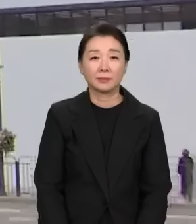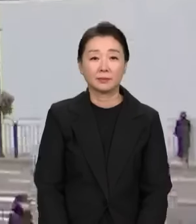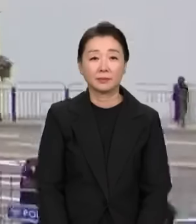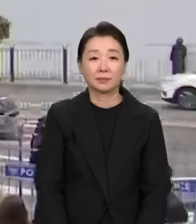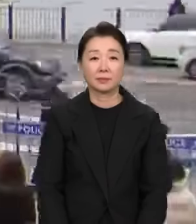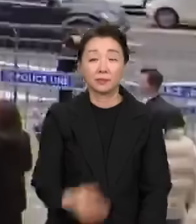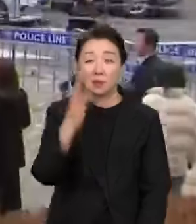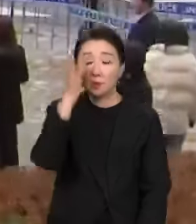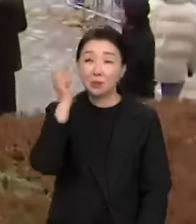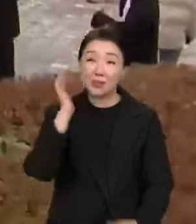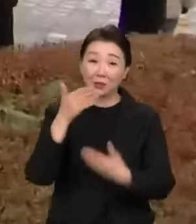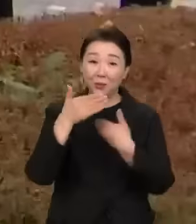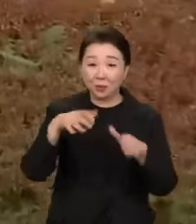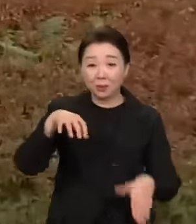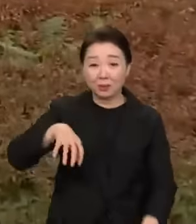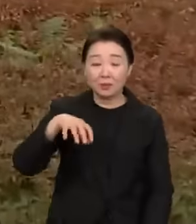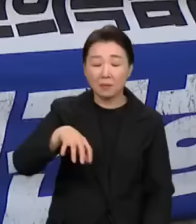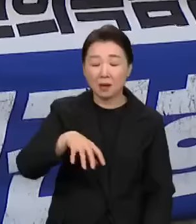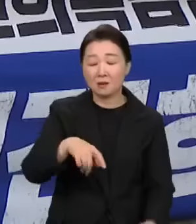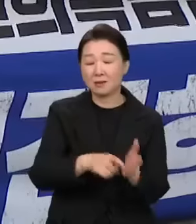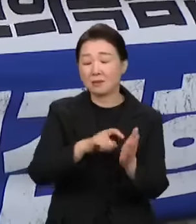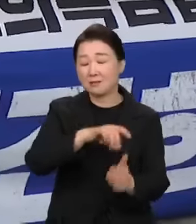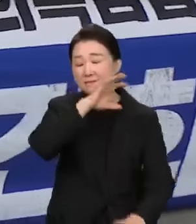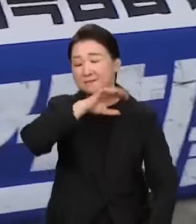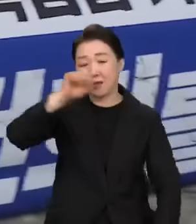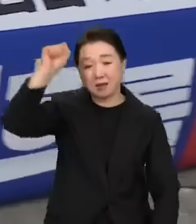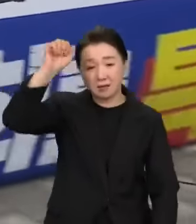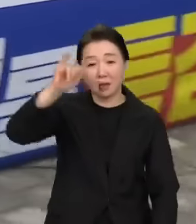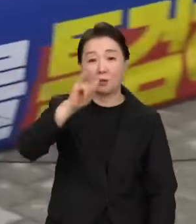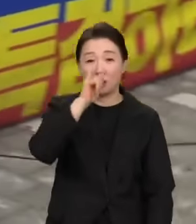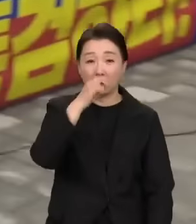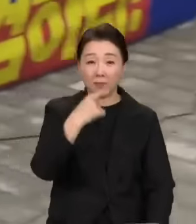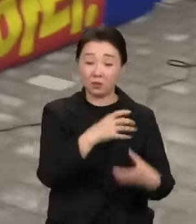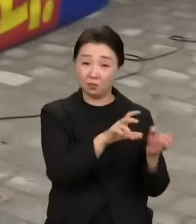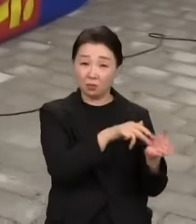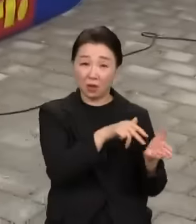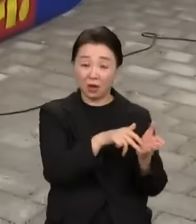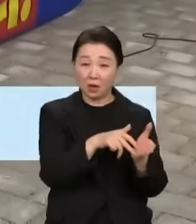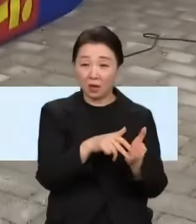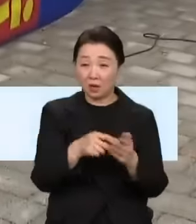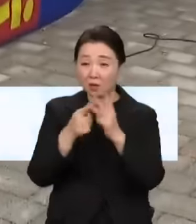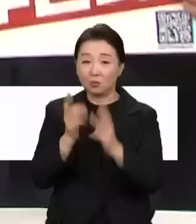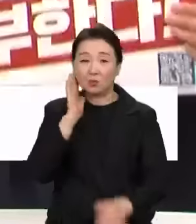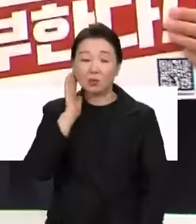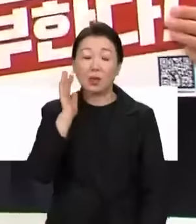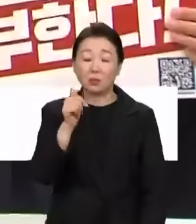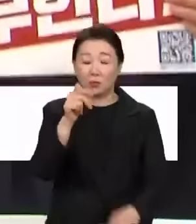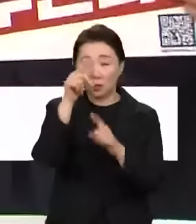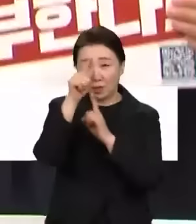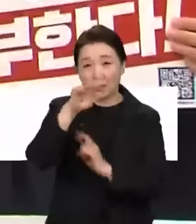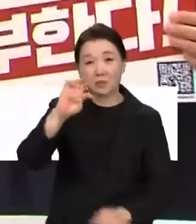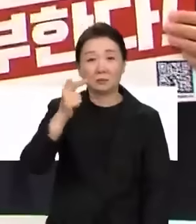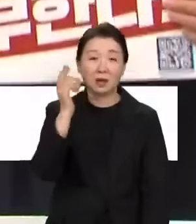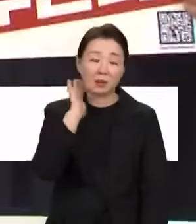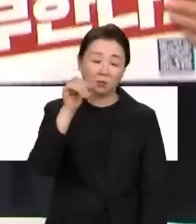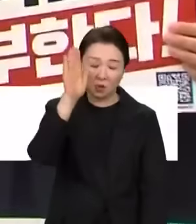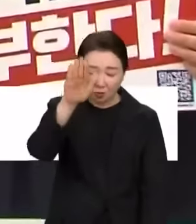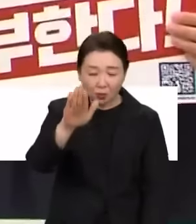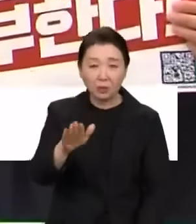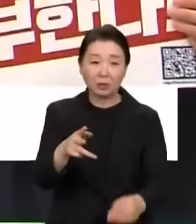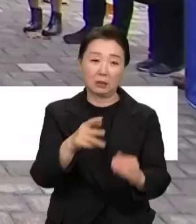용산 대통령실 앞에서 긴급 규탄 대회를 연 민주당은 윤 대통령이 이승만 정부 이후 최다 거부권을 행사했다고